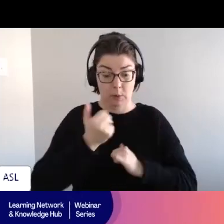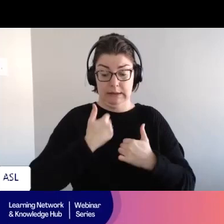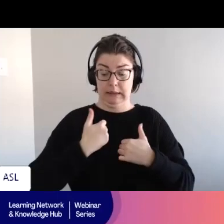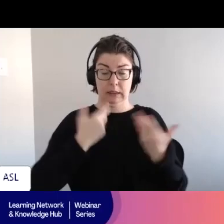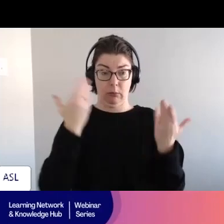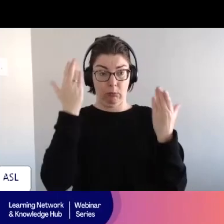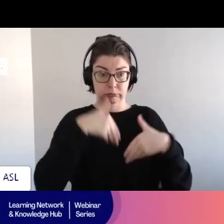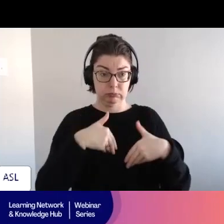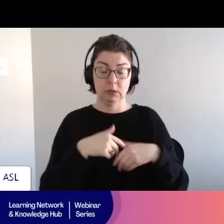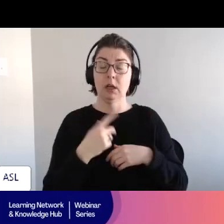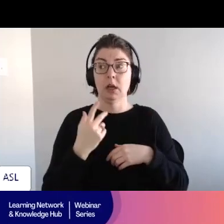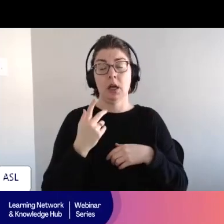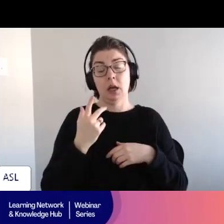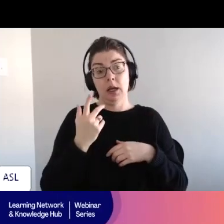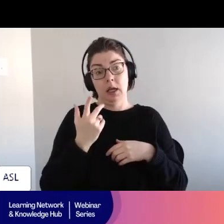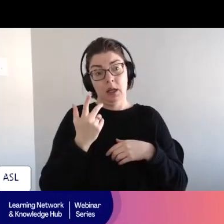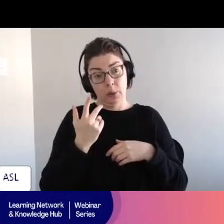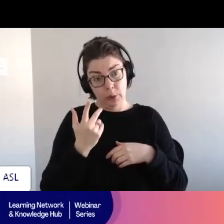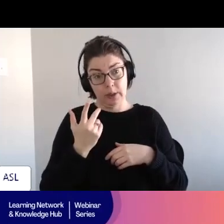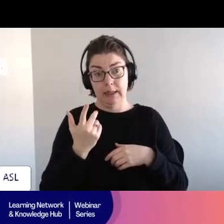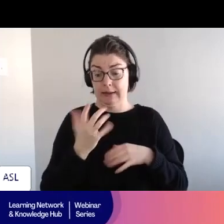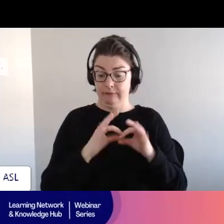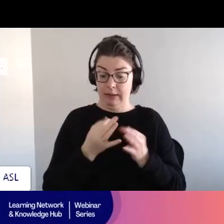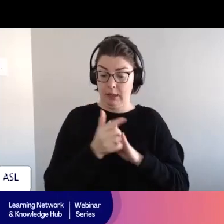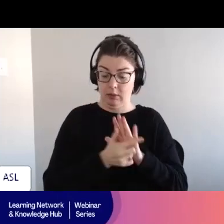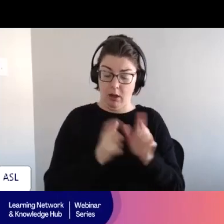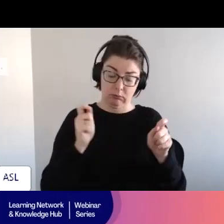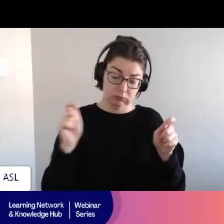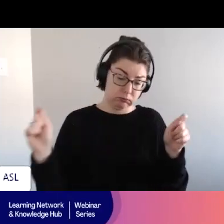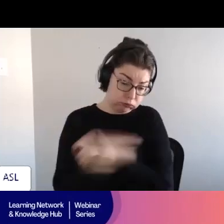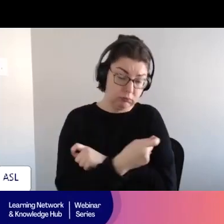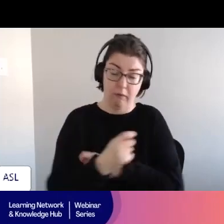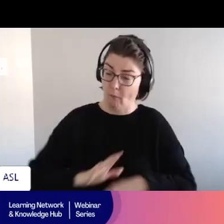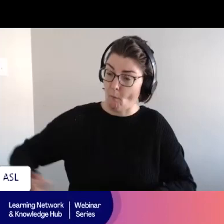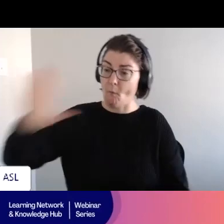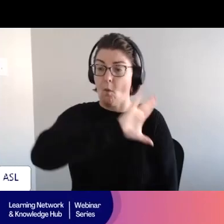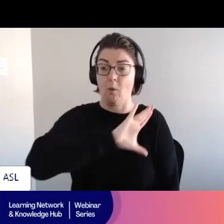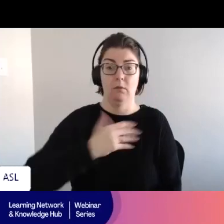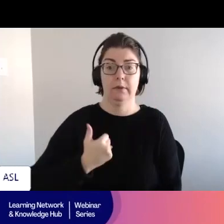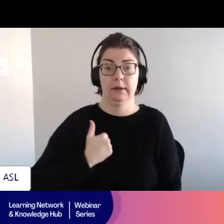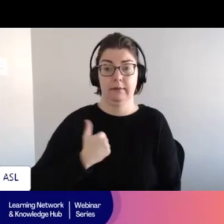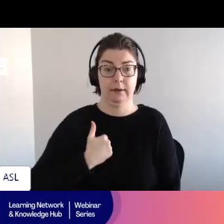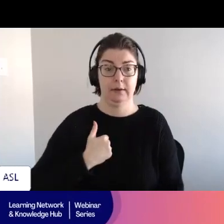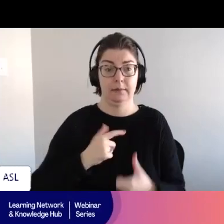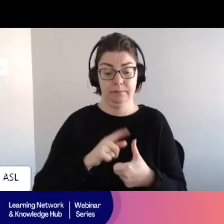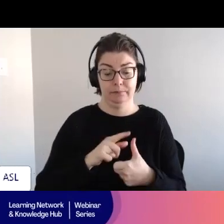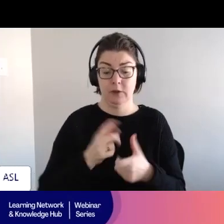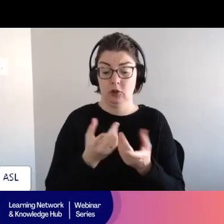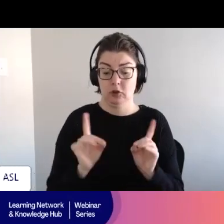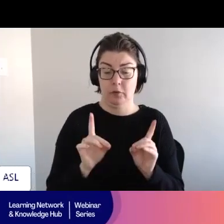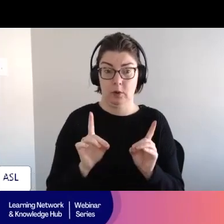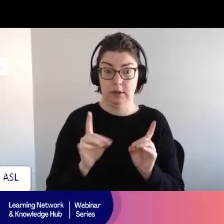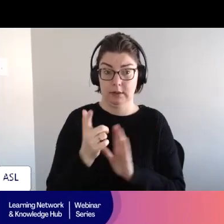le savent mais beaucoup de Canadiens ne savent pas qu'il y a eu des modifications principales apportées à la Loi sur le divan c'est au droit familial parti au Canada